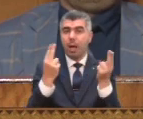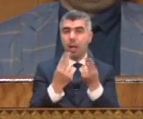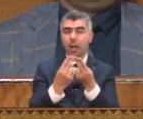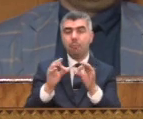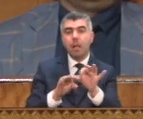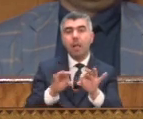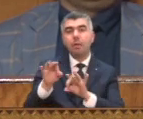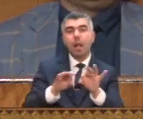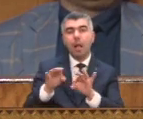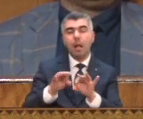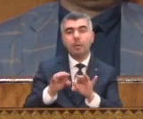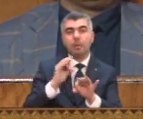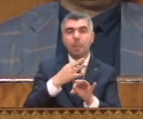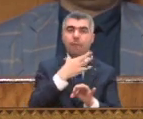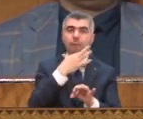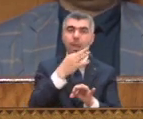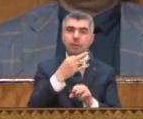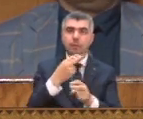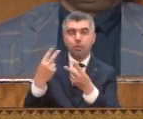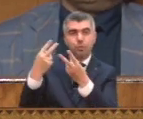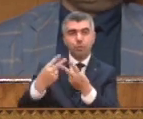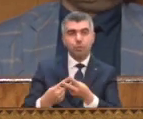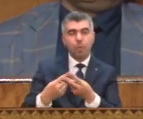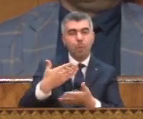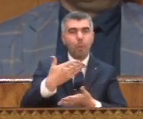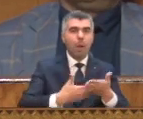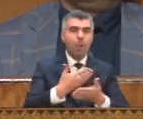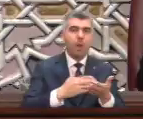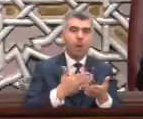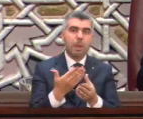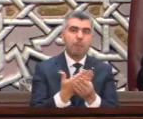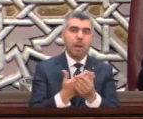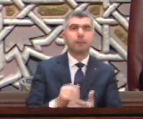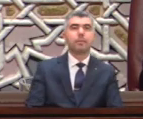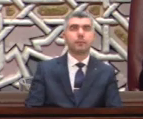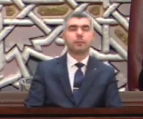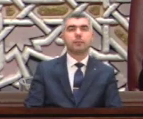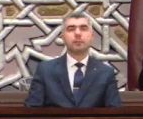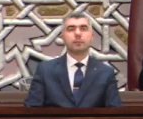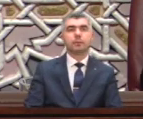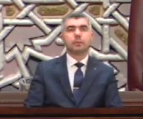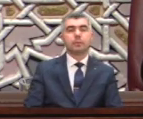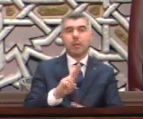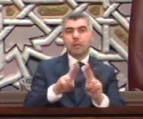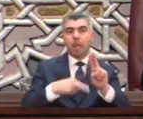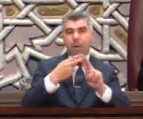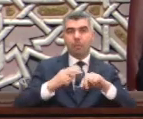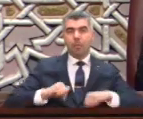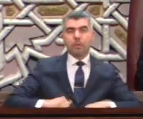المتخده لتسهيل وتبسيط مساطر الاداريه وشكرا شكرا شكرا السيد النائب جواب السيد